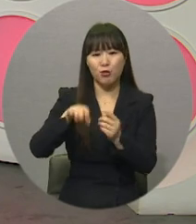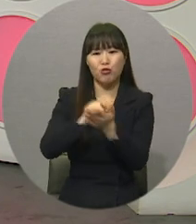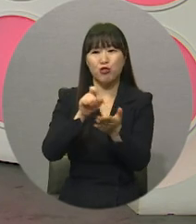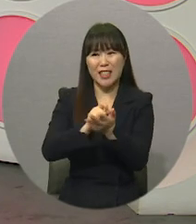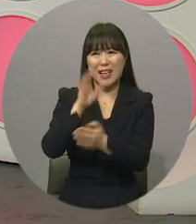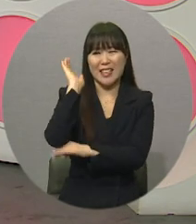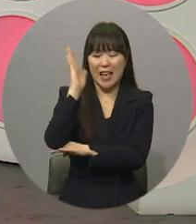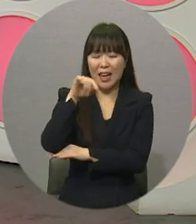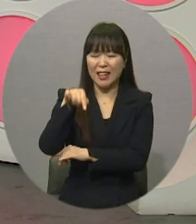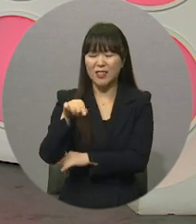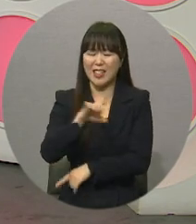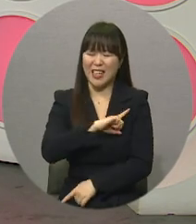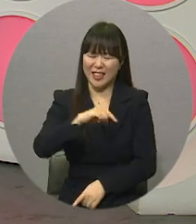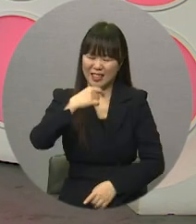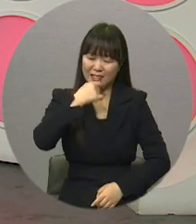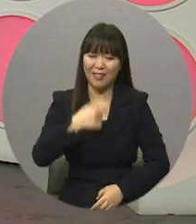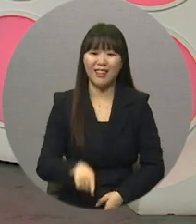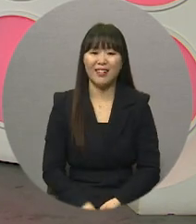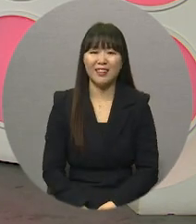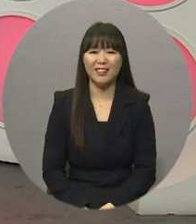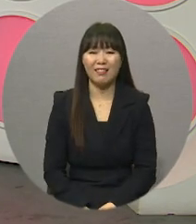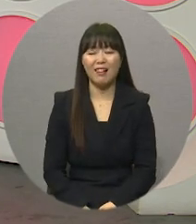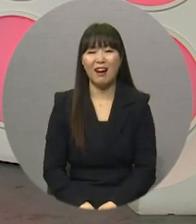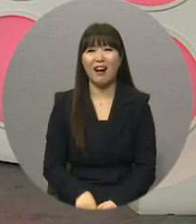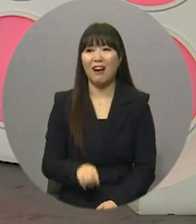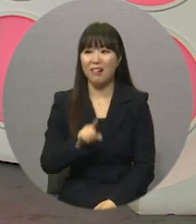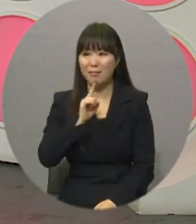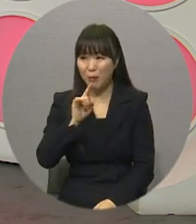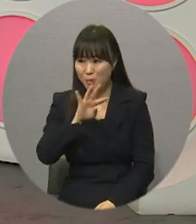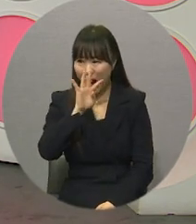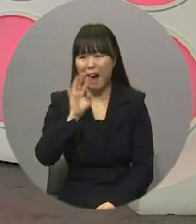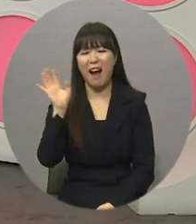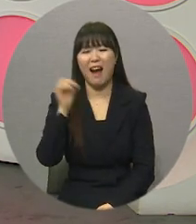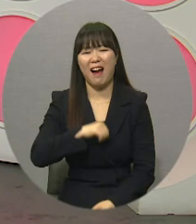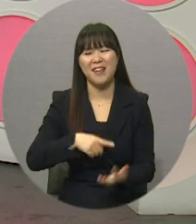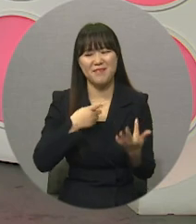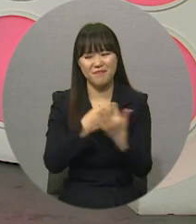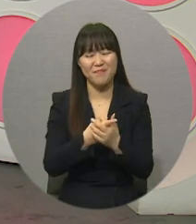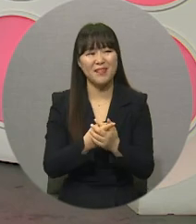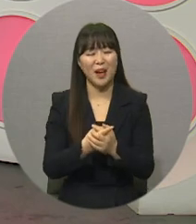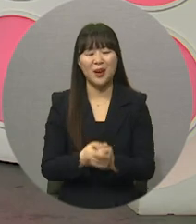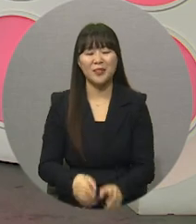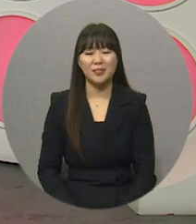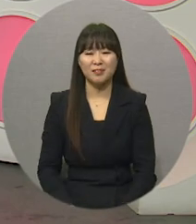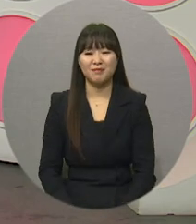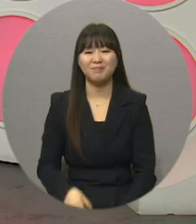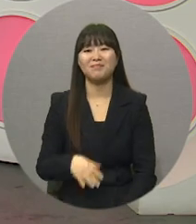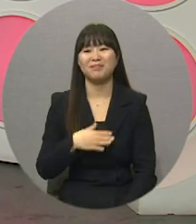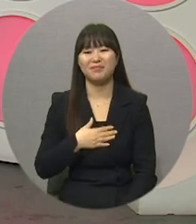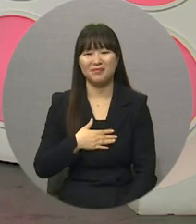두 개다. 무슨 말인가 했어요. 네. 아, 그렇겠구나. 네. 아, 일리가 있네요. 네. 알겠습니다. 알겠습니다.